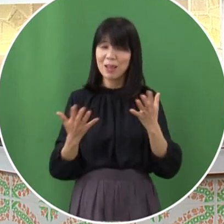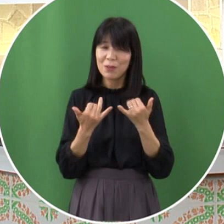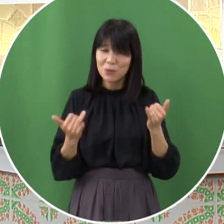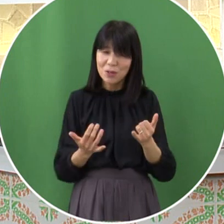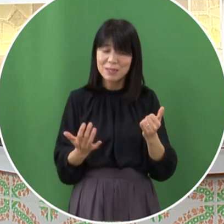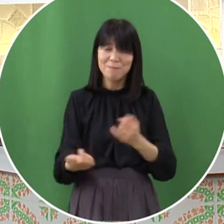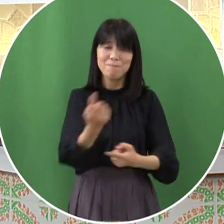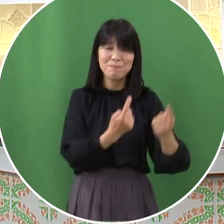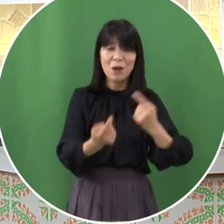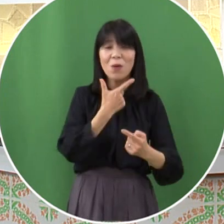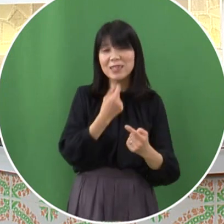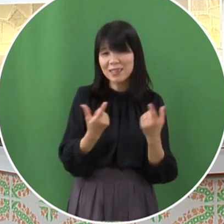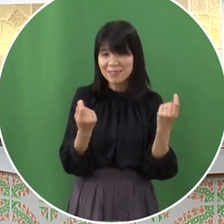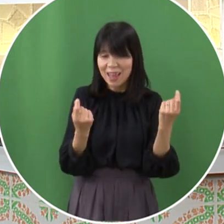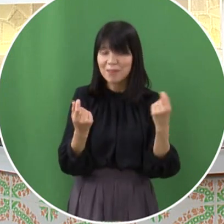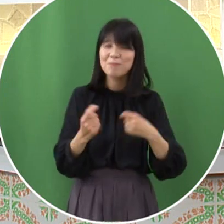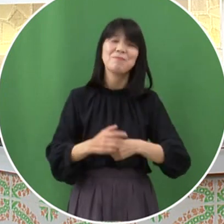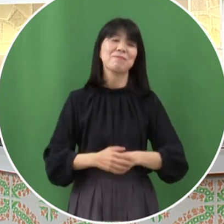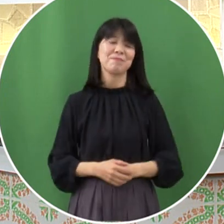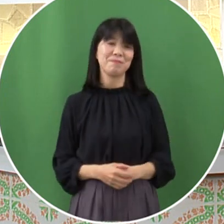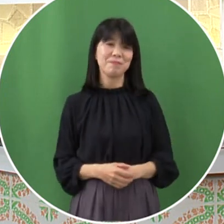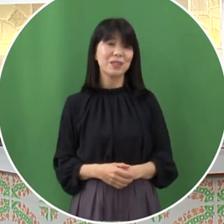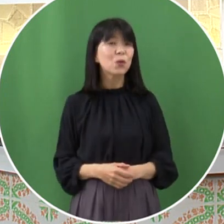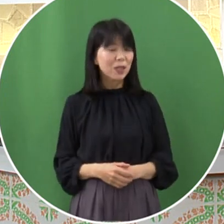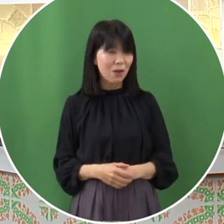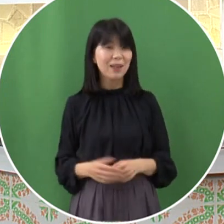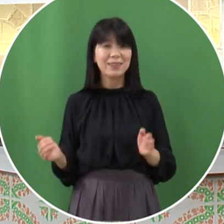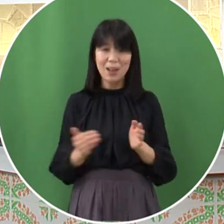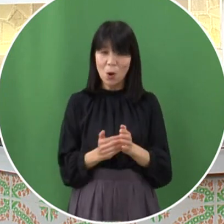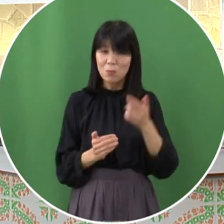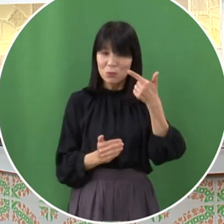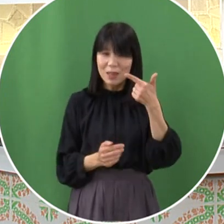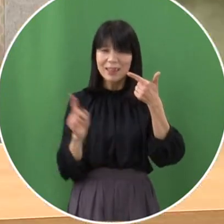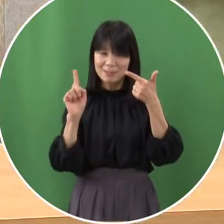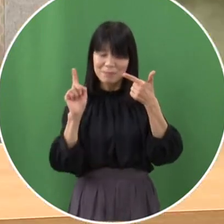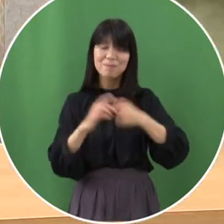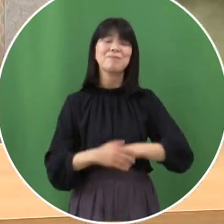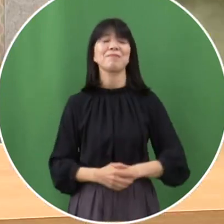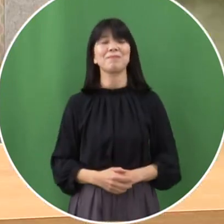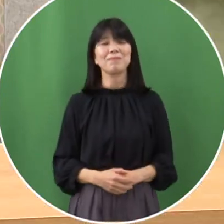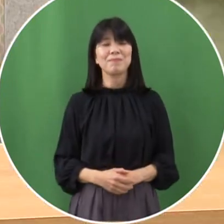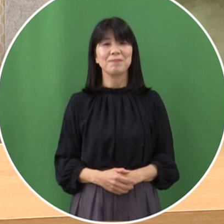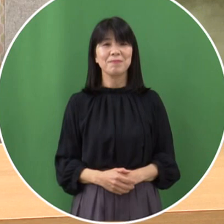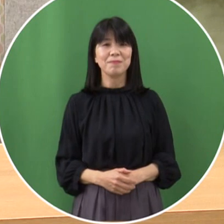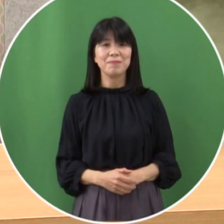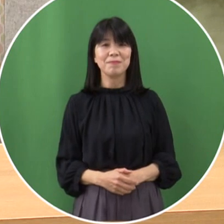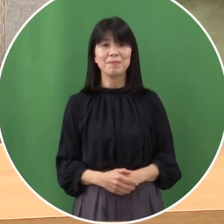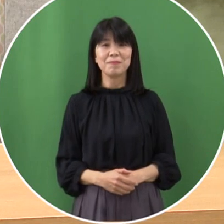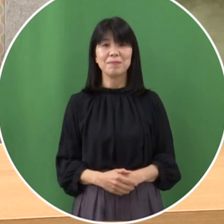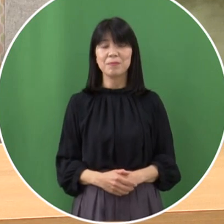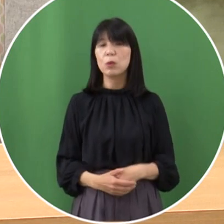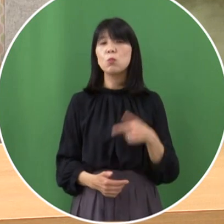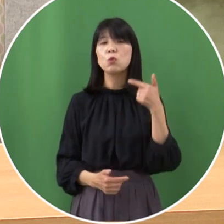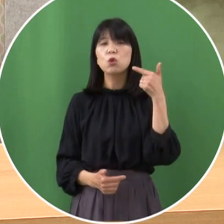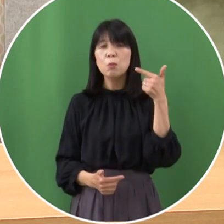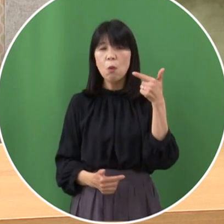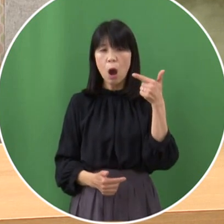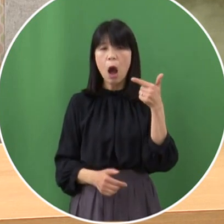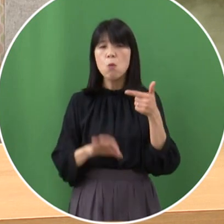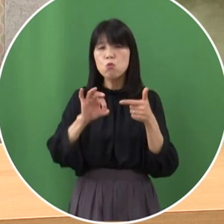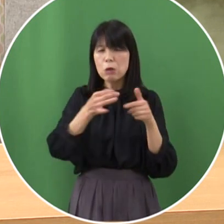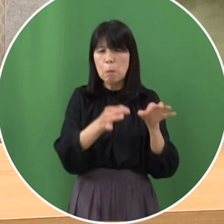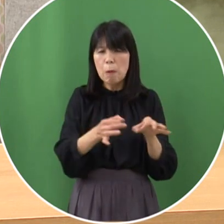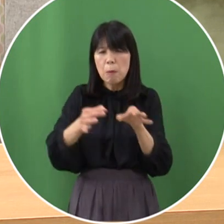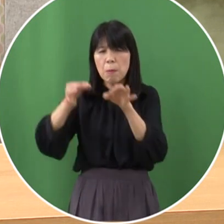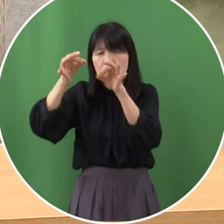ですね。それでは最後6つ目をお願いします。 6つ目は物価高騰などにおける市